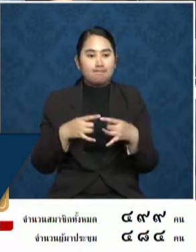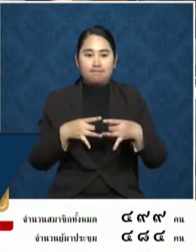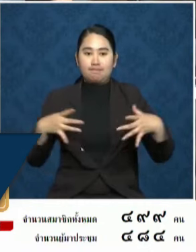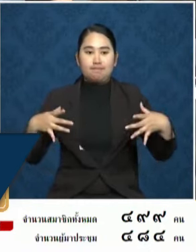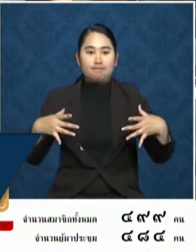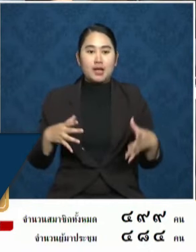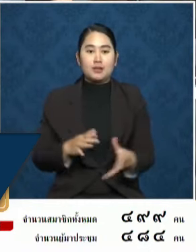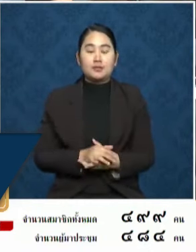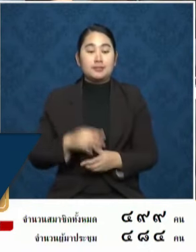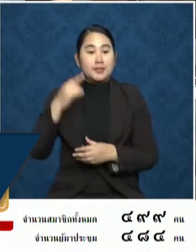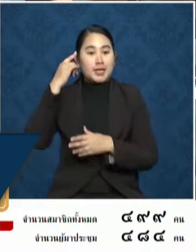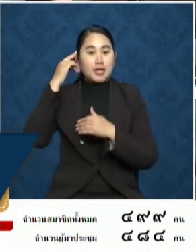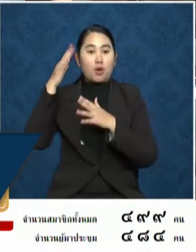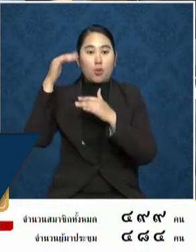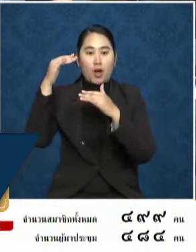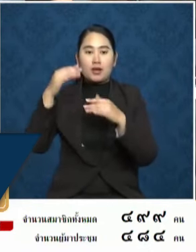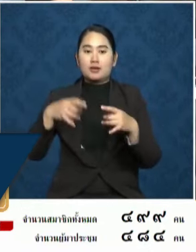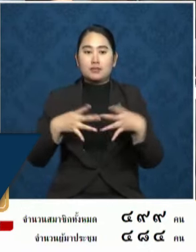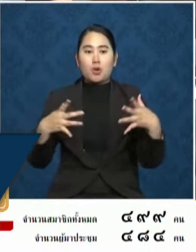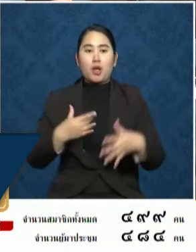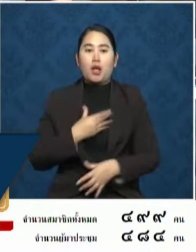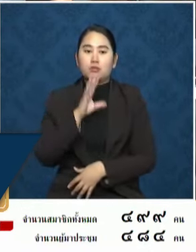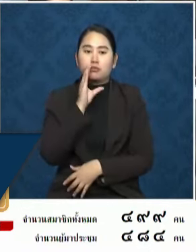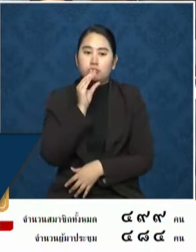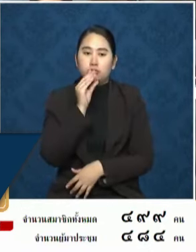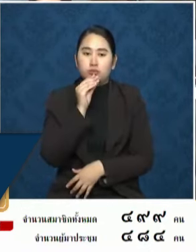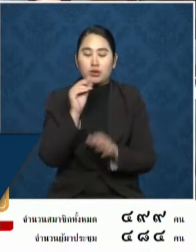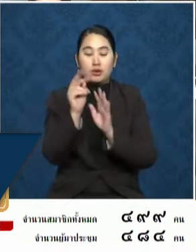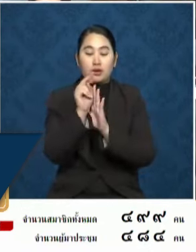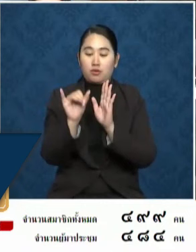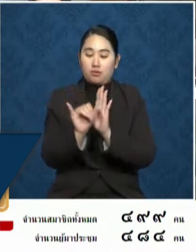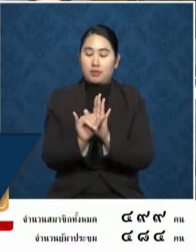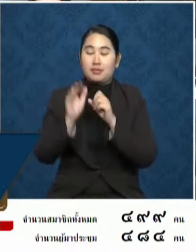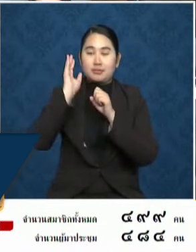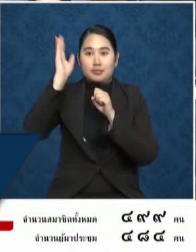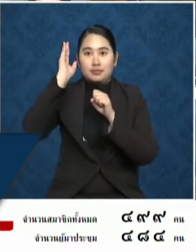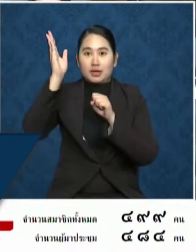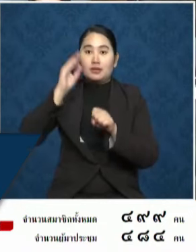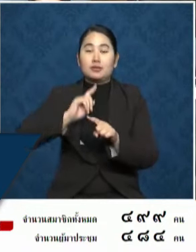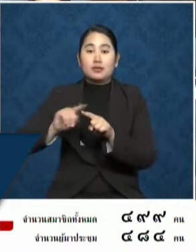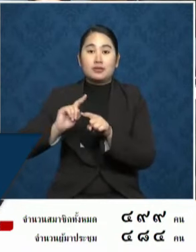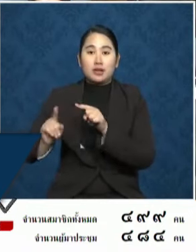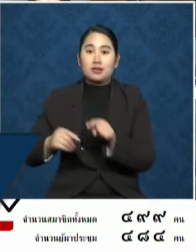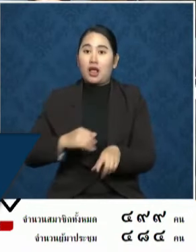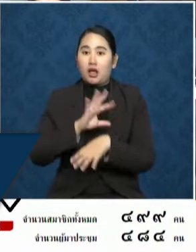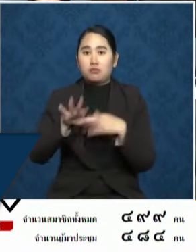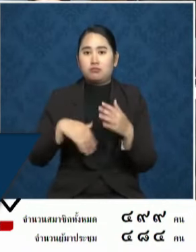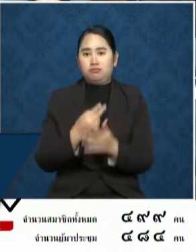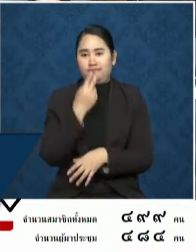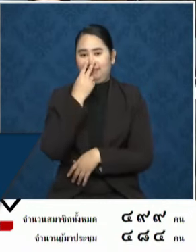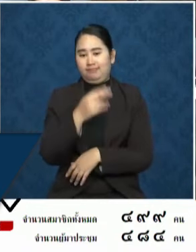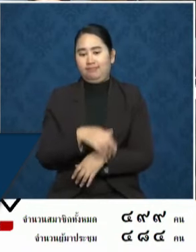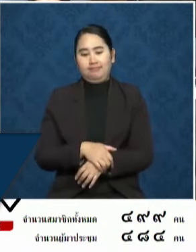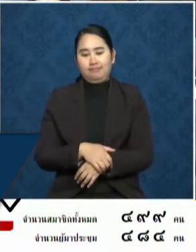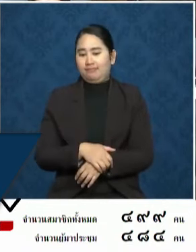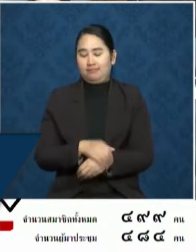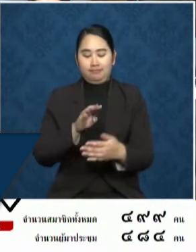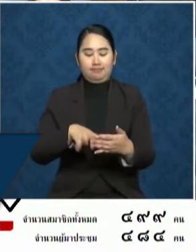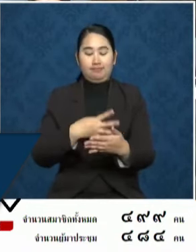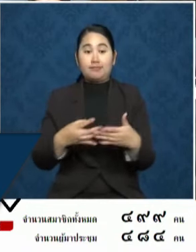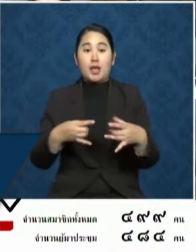หวังนโยบายครับคำพูดในถ้อยแถลงคำปราศรัยต่างๆนะครับทุกอย่างสวนทางกับการกระทำทั้งสิ้น